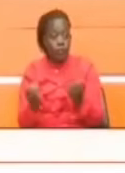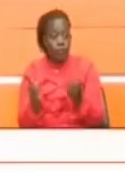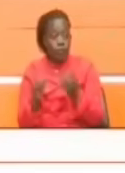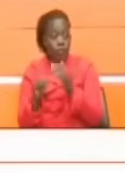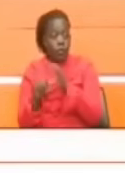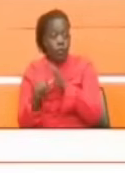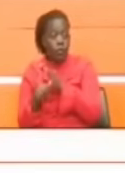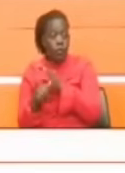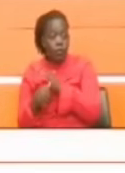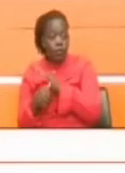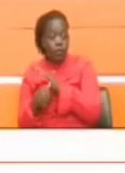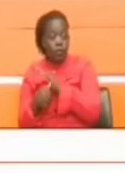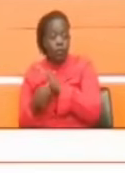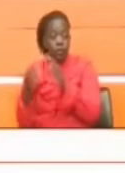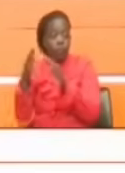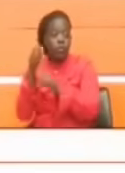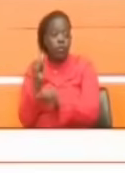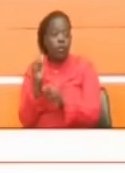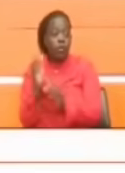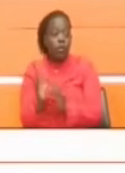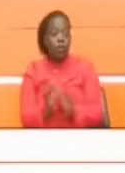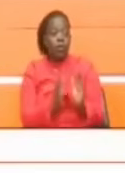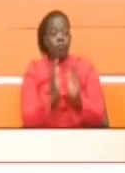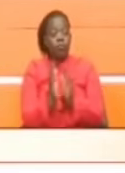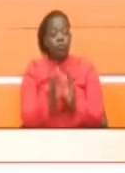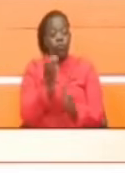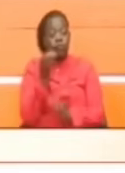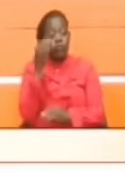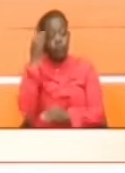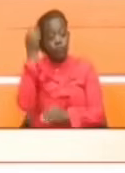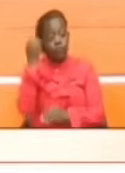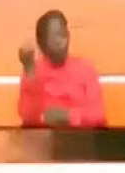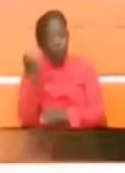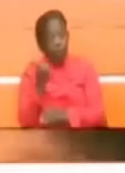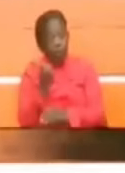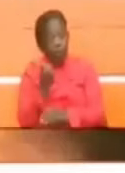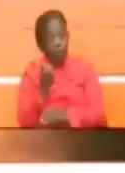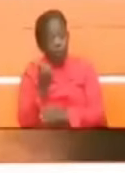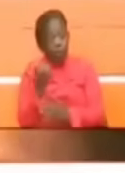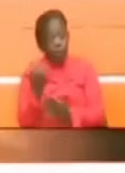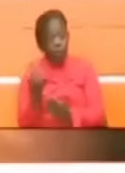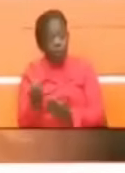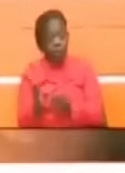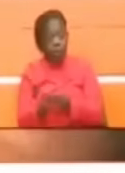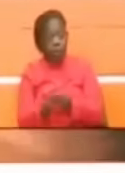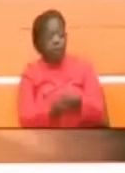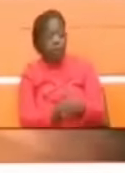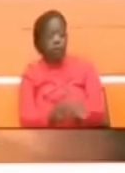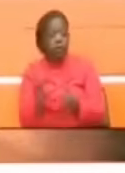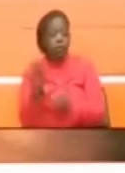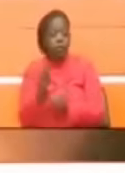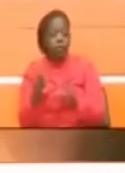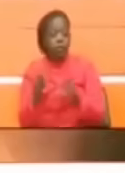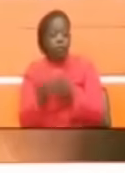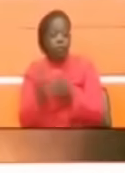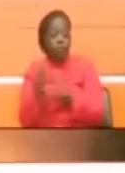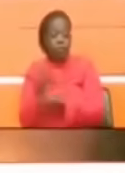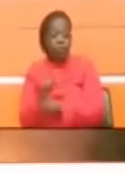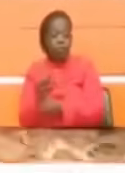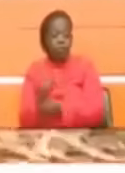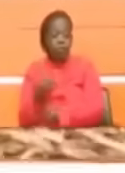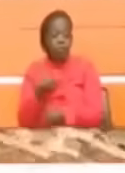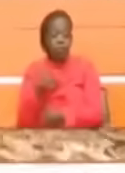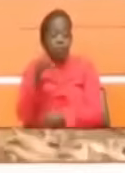nsonga trusting the process ya court. Court eja kuchirisolve. Ebyonga biri bitya abatuuze balemesezza abakozi b'omugagga mu